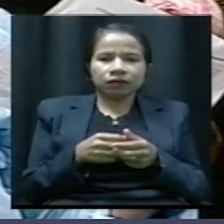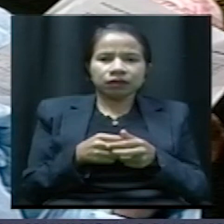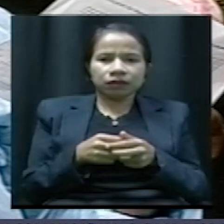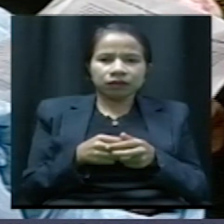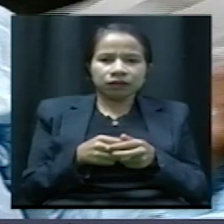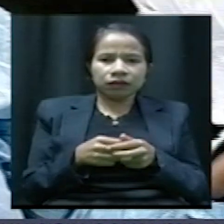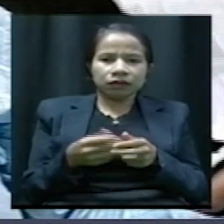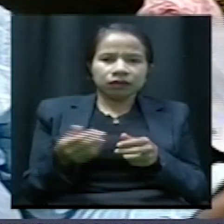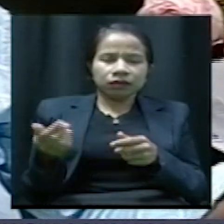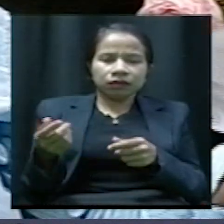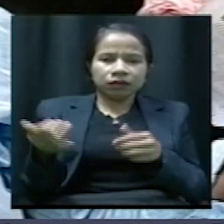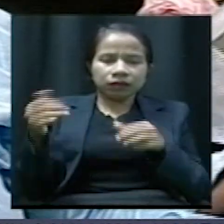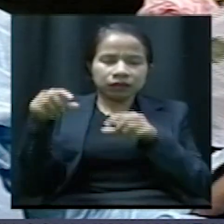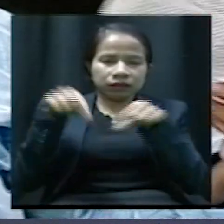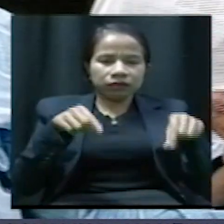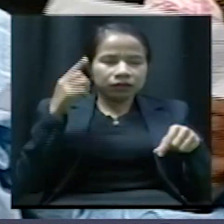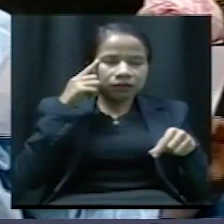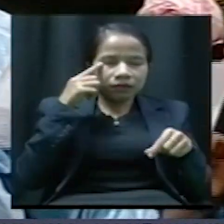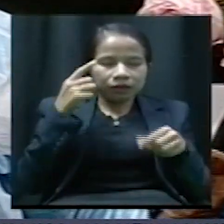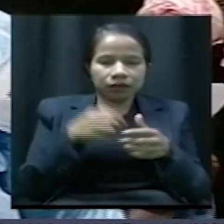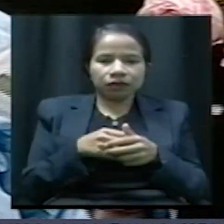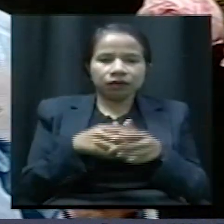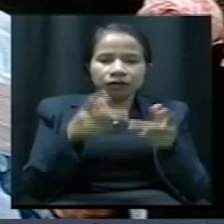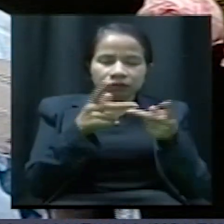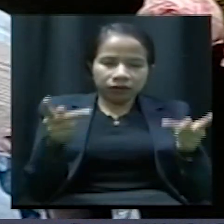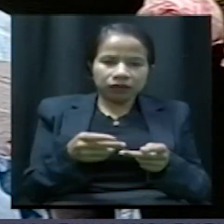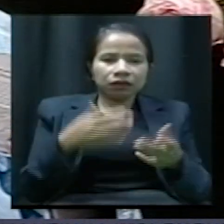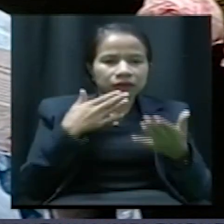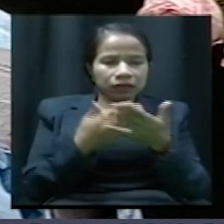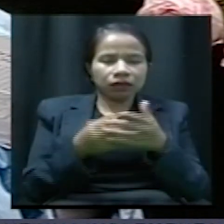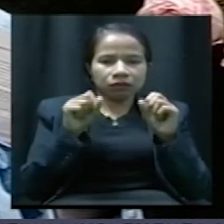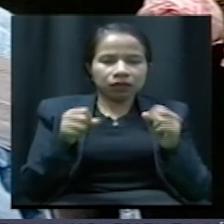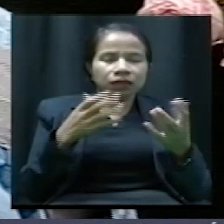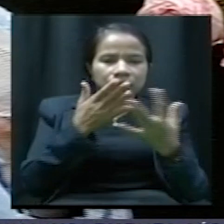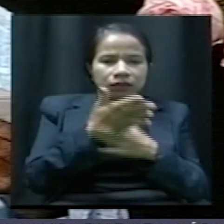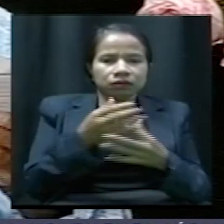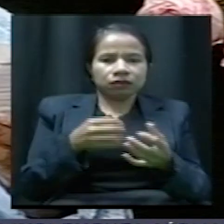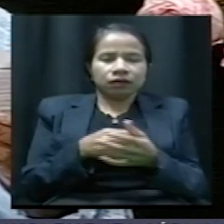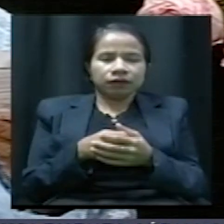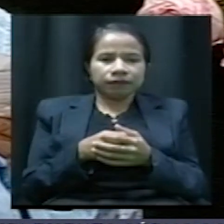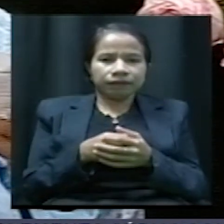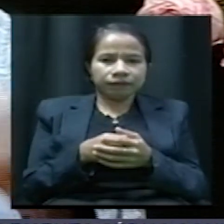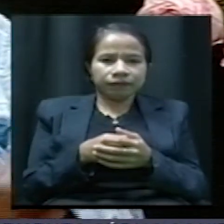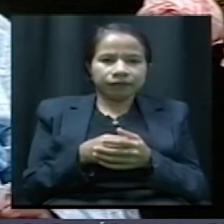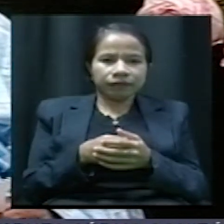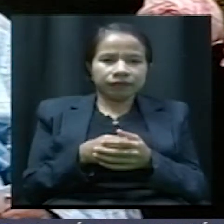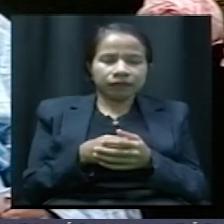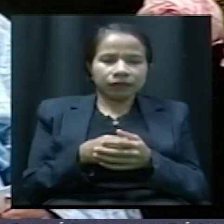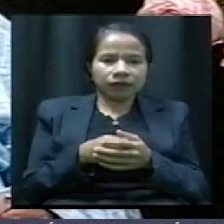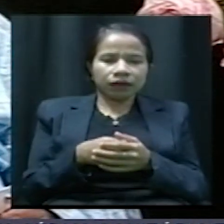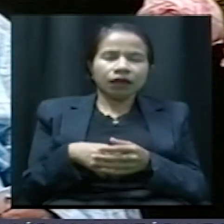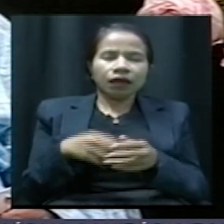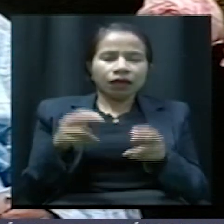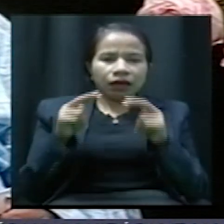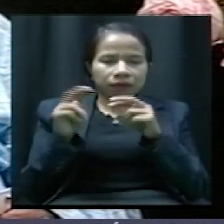matan fatine mere espaço ne iha duni pasira bele aksesu galai an sami kuliah ho empregador balu dia ami pronto para tu sira